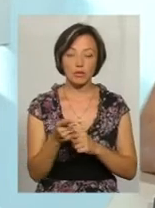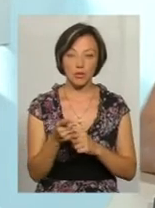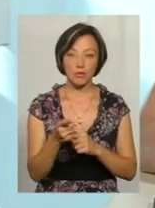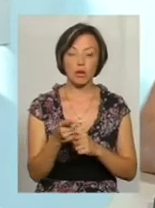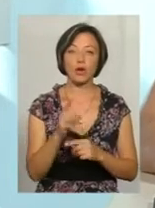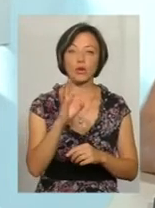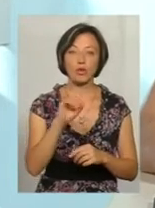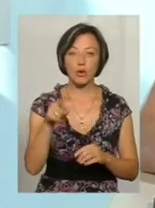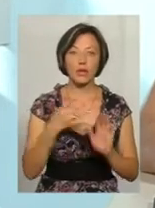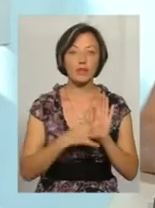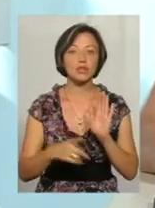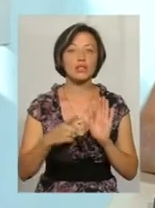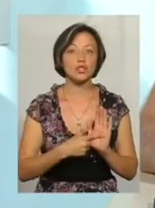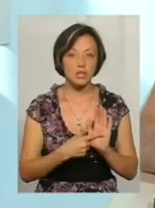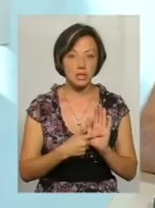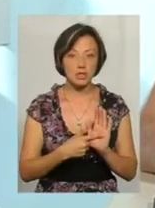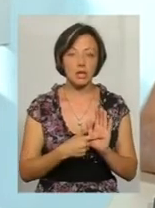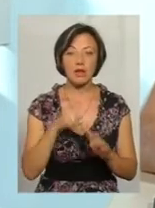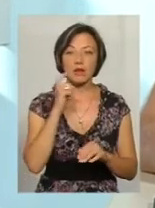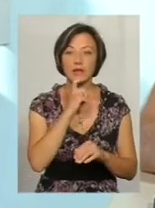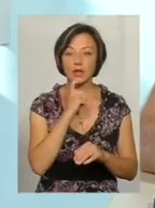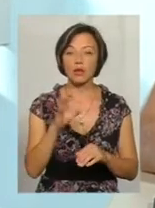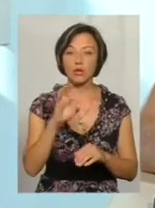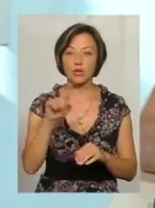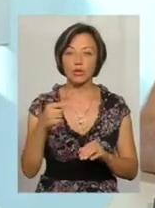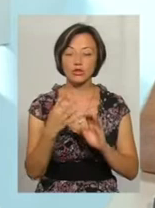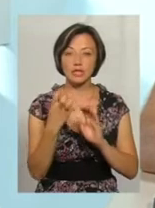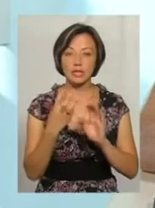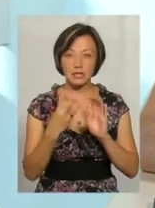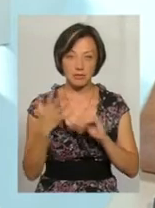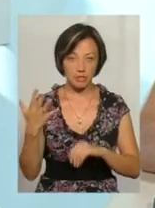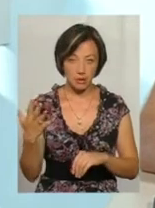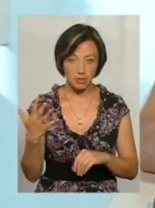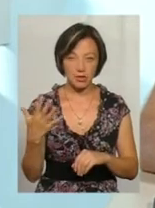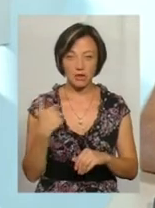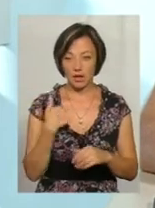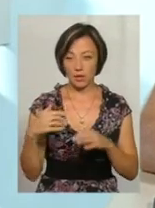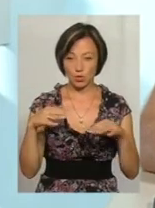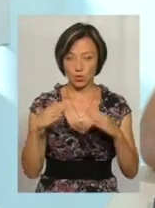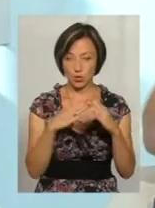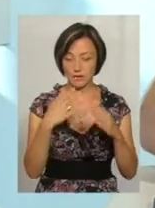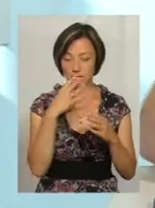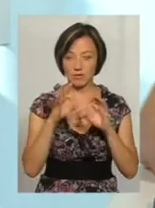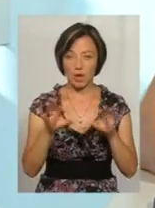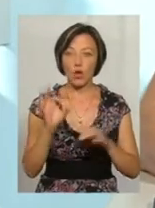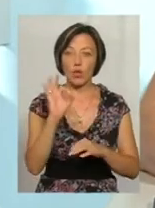Барна 0,96. Вінницька 0,435, це я взяв зумисно наших сусідів, і